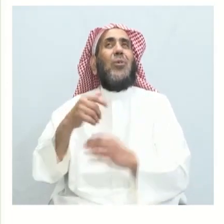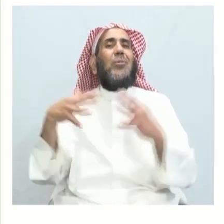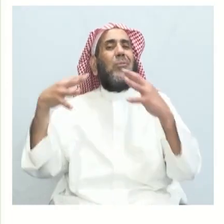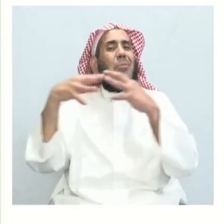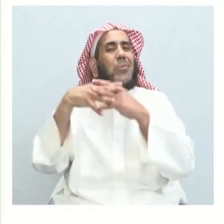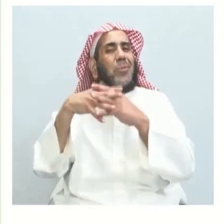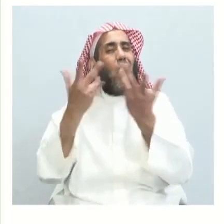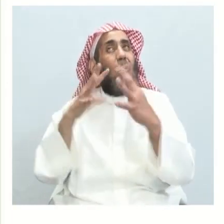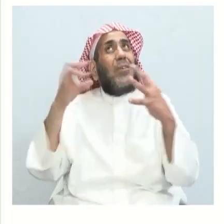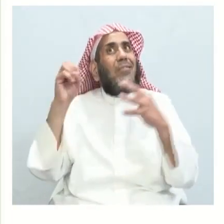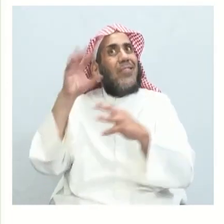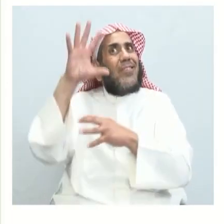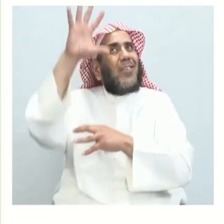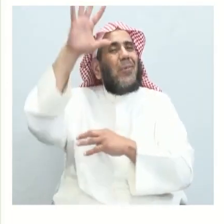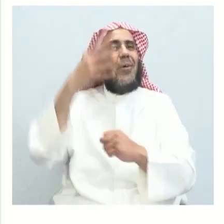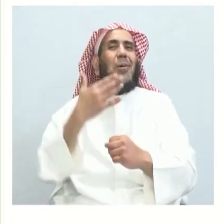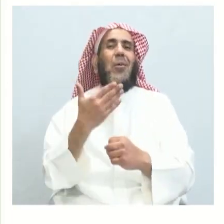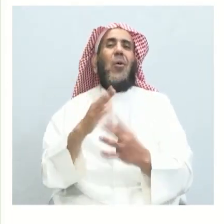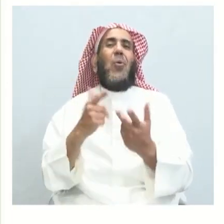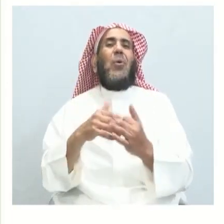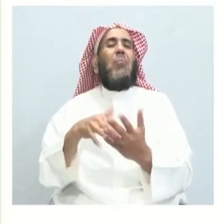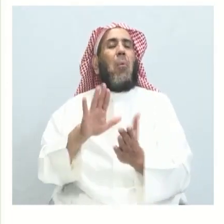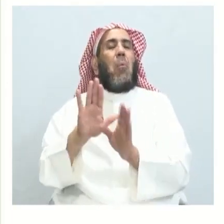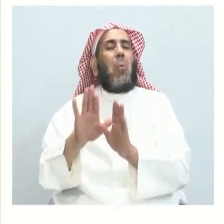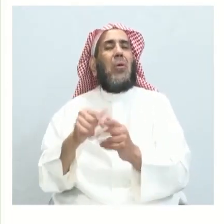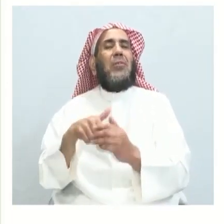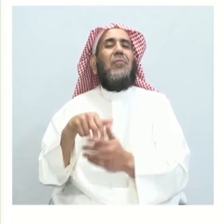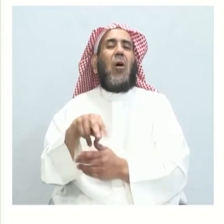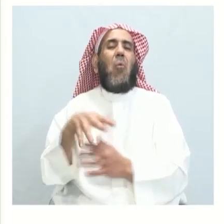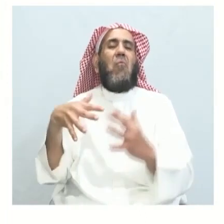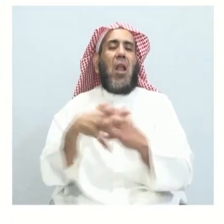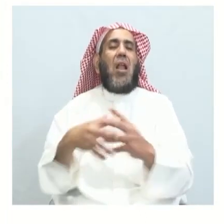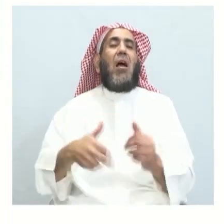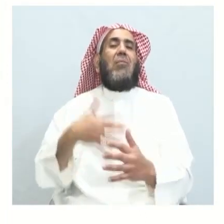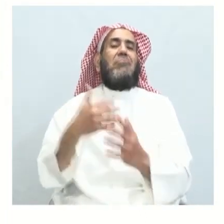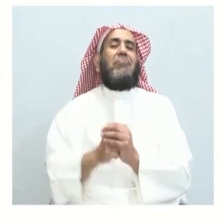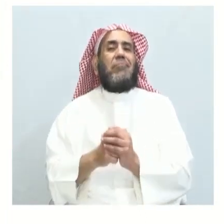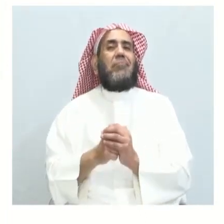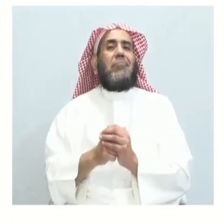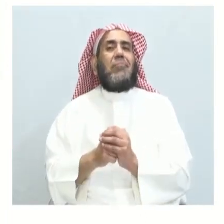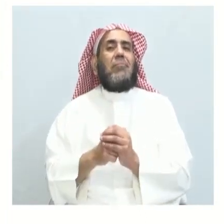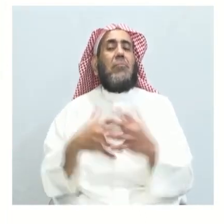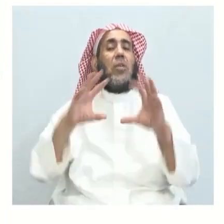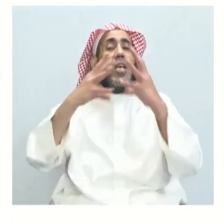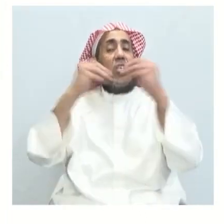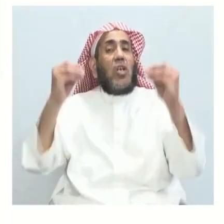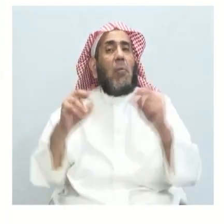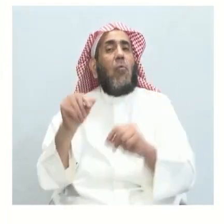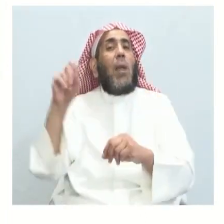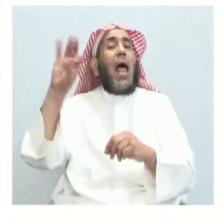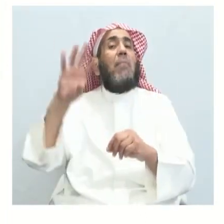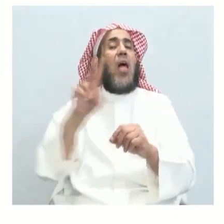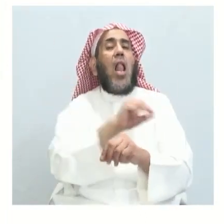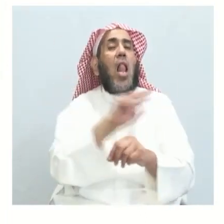فان الانسان الناس يحمدون انهم قد باتوا او سروا في الليل اكثر اشرح مفهوم الامثال